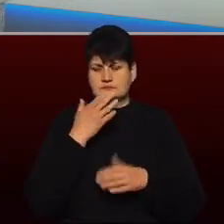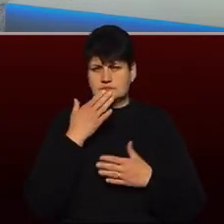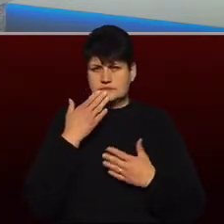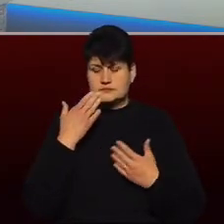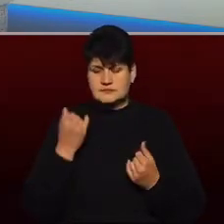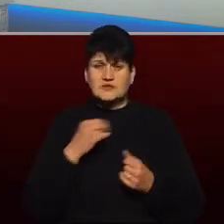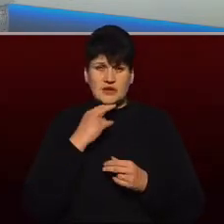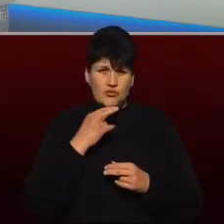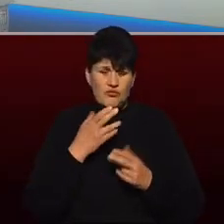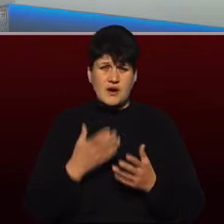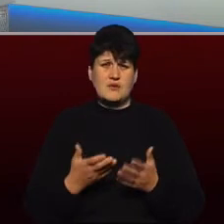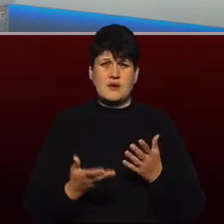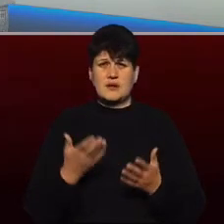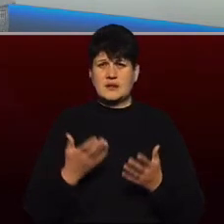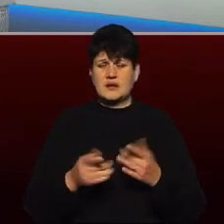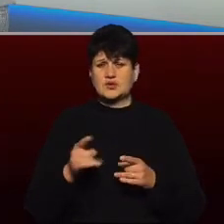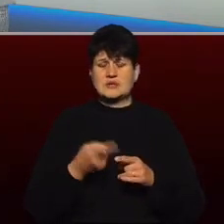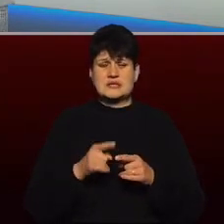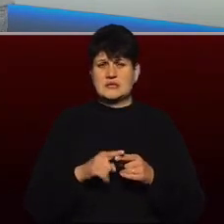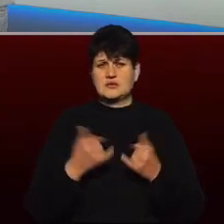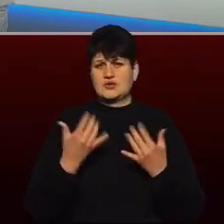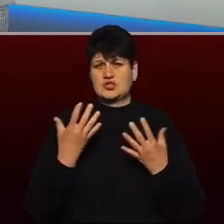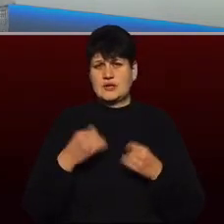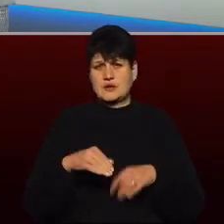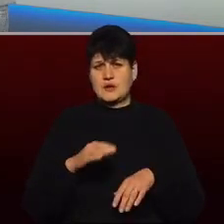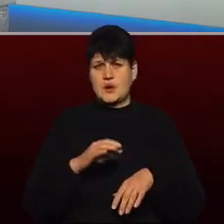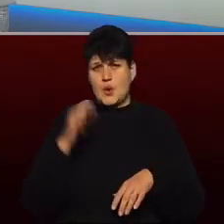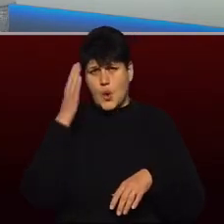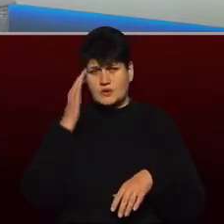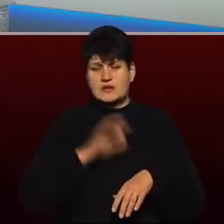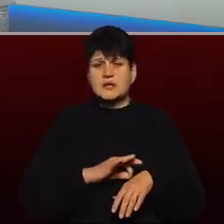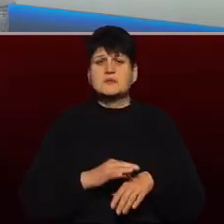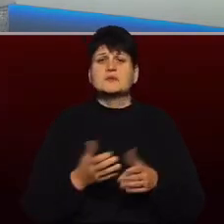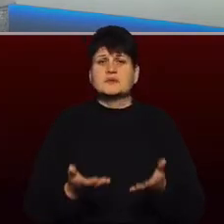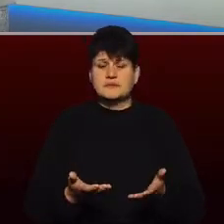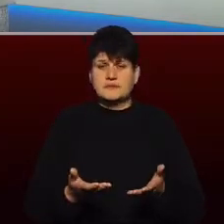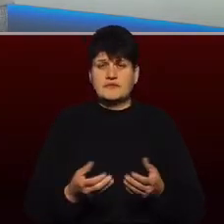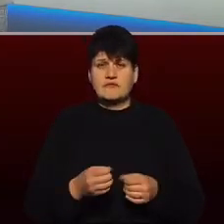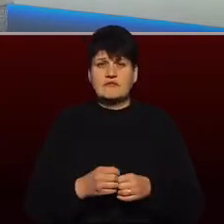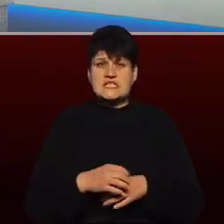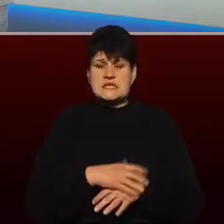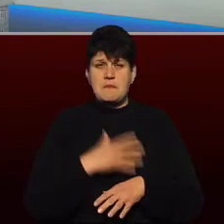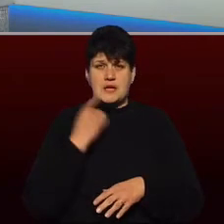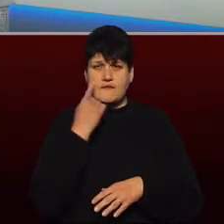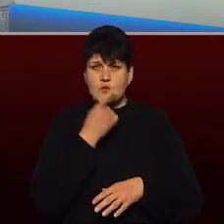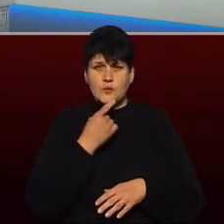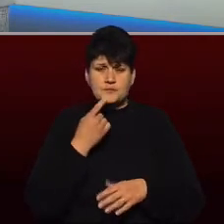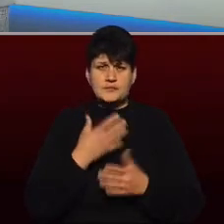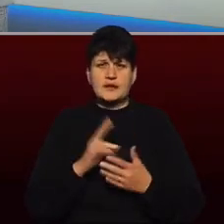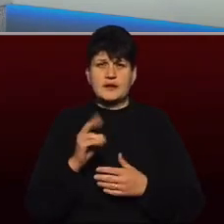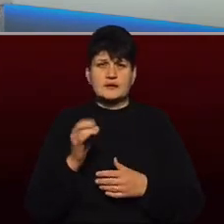але зрештою, що таке на сьогоднішній день симптом головний біль? Висипання в ротовій порожнині, типу кандидоз і так